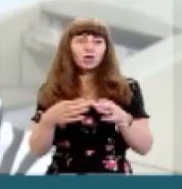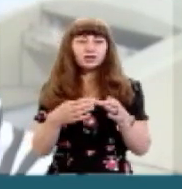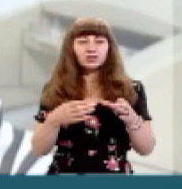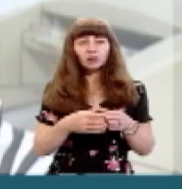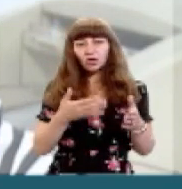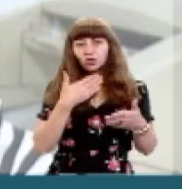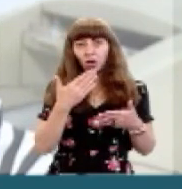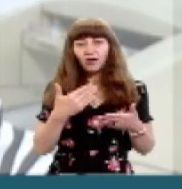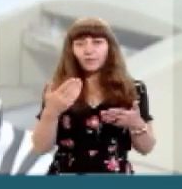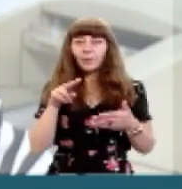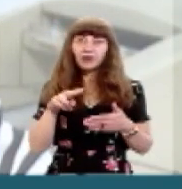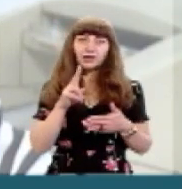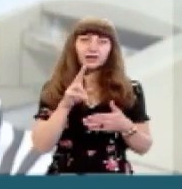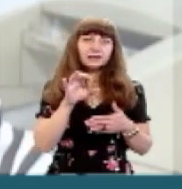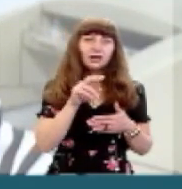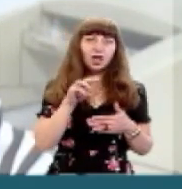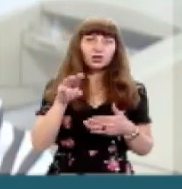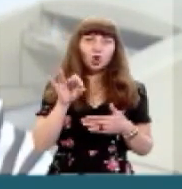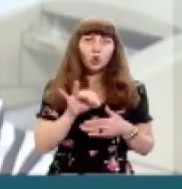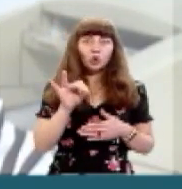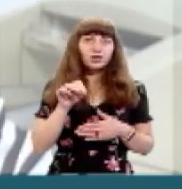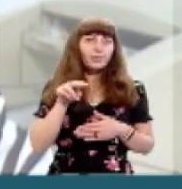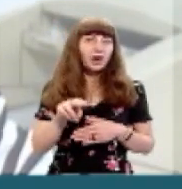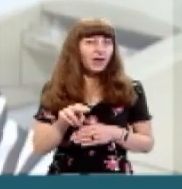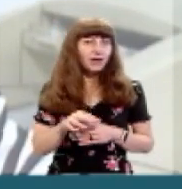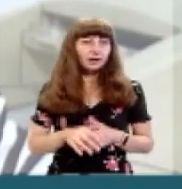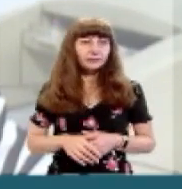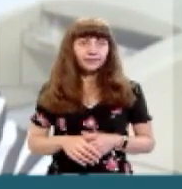которых вы говорите, ПКСК, ТО, ИП, они